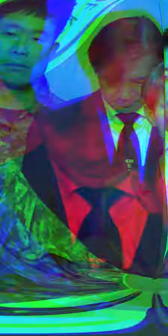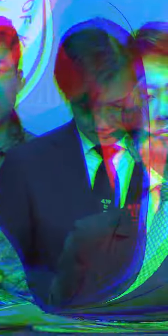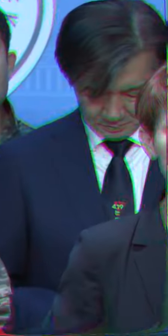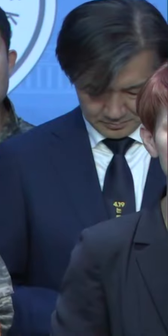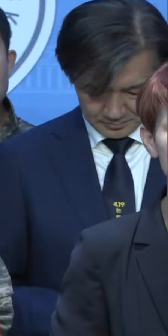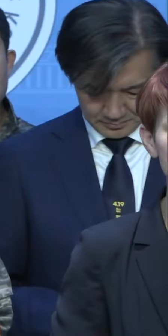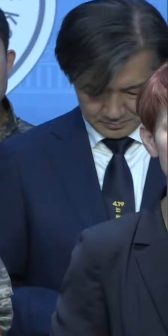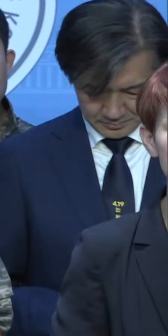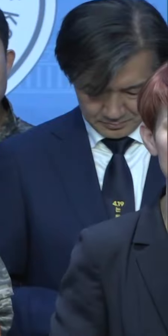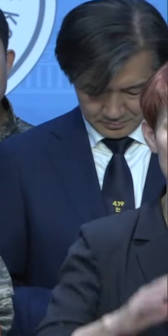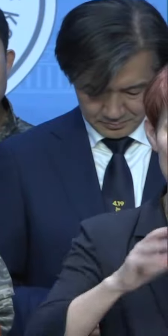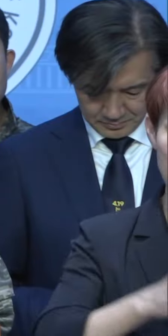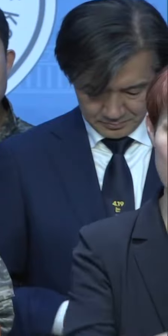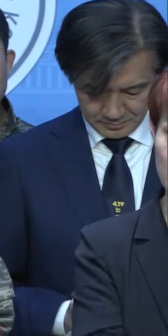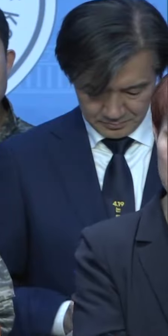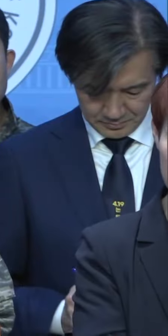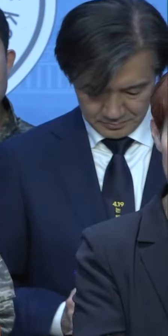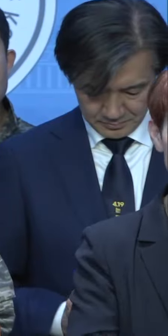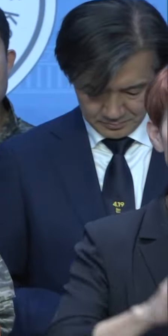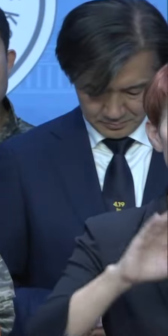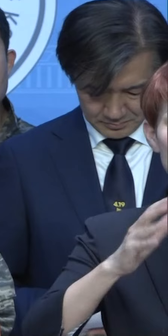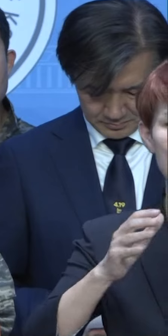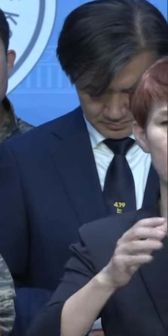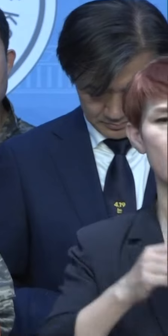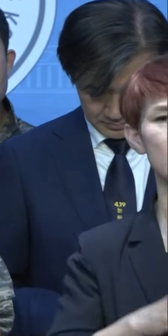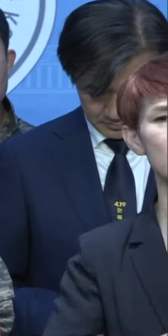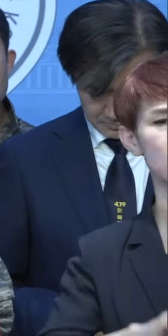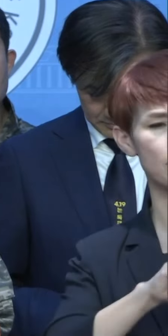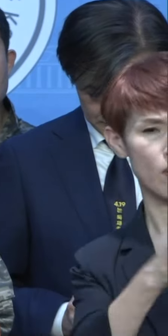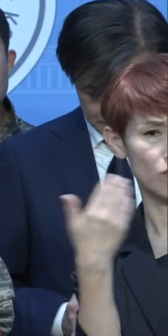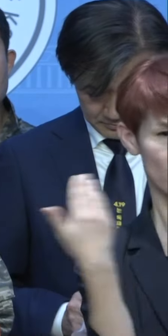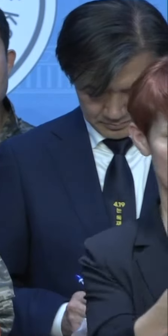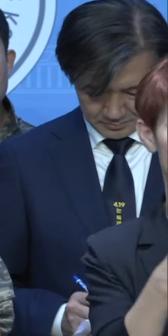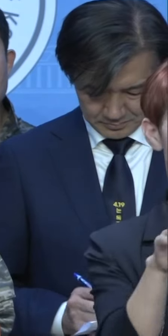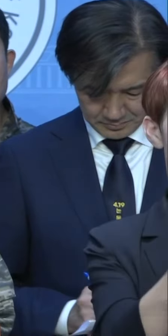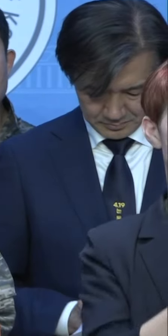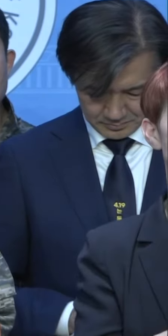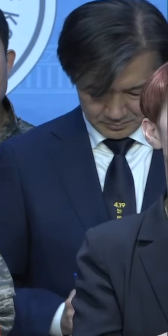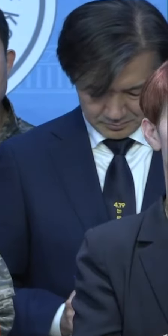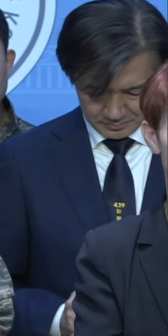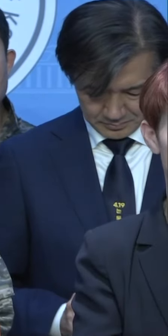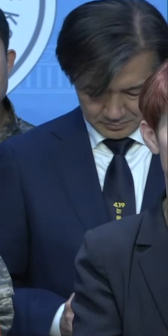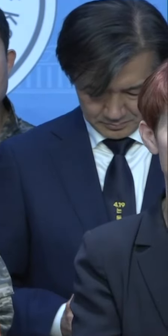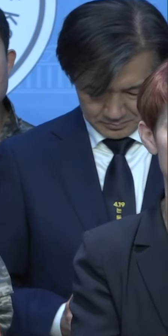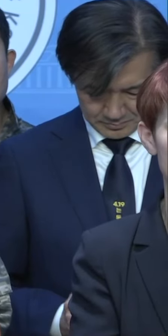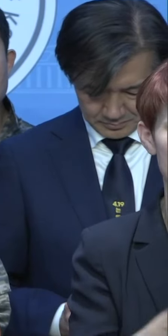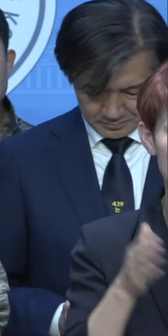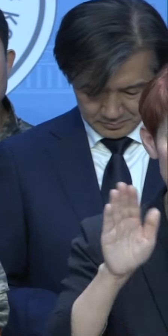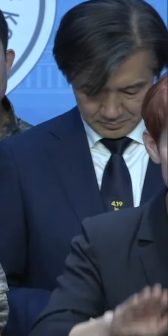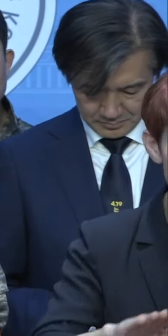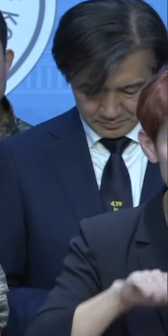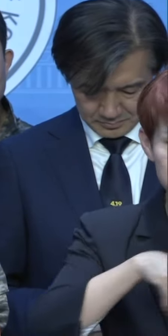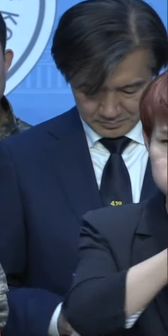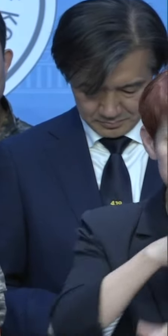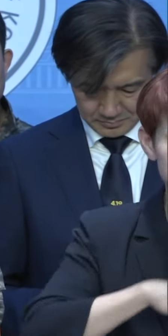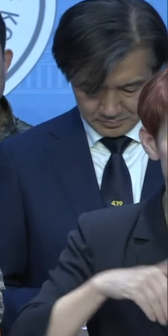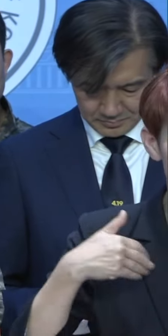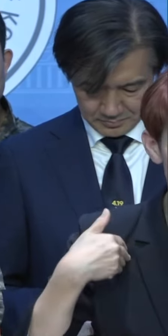겁니다 국민의 임은 국민의 준엄한 심판을 받았음에도 사리 분별을